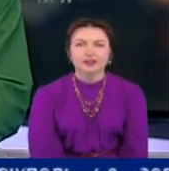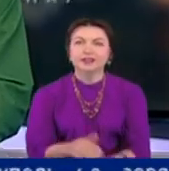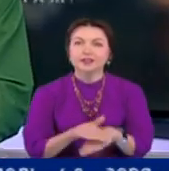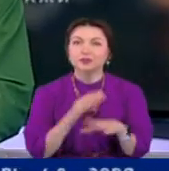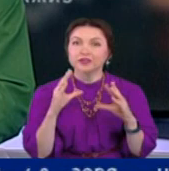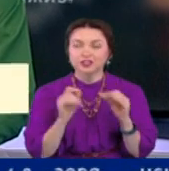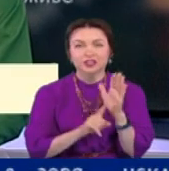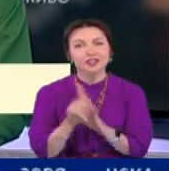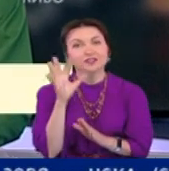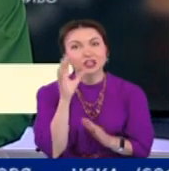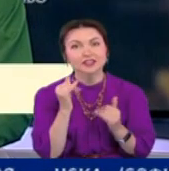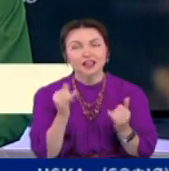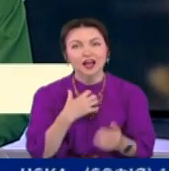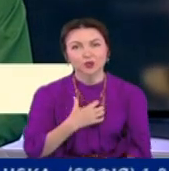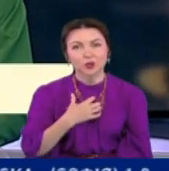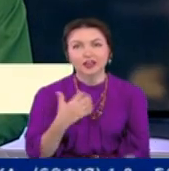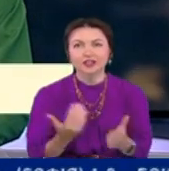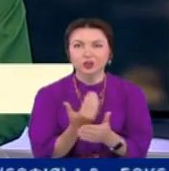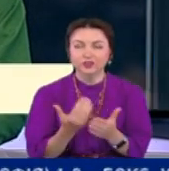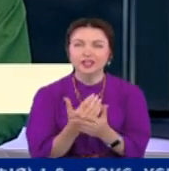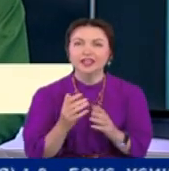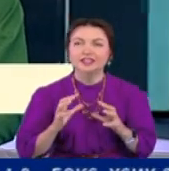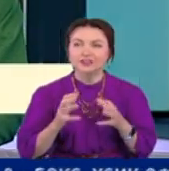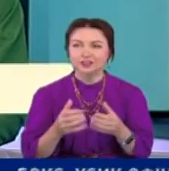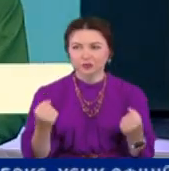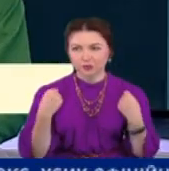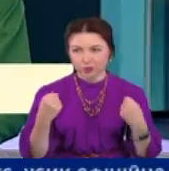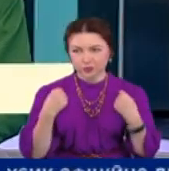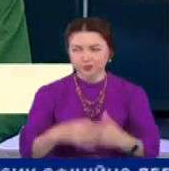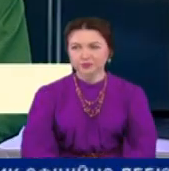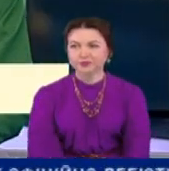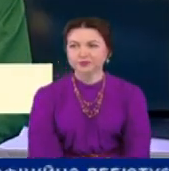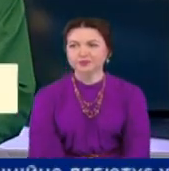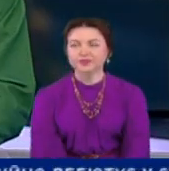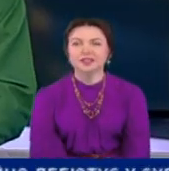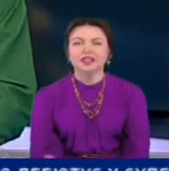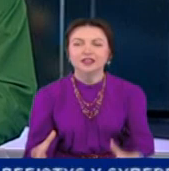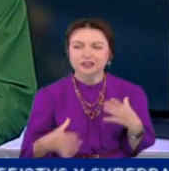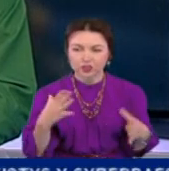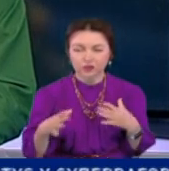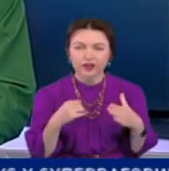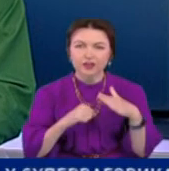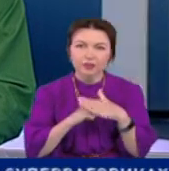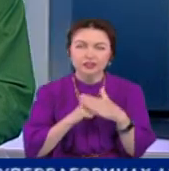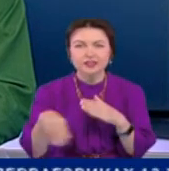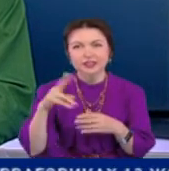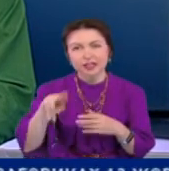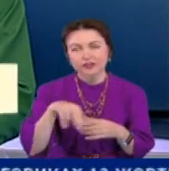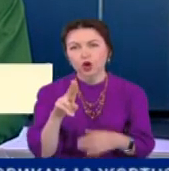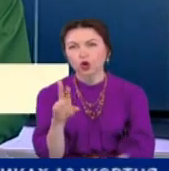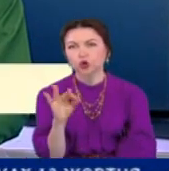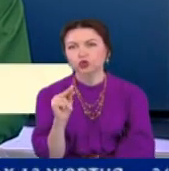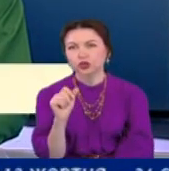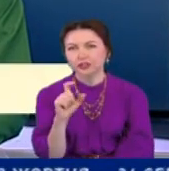Добрий вечір. Настав час для актуальних новин зі світу спорту. На тренувальній базі «Динамо» в Конча-Заспі команді